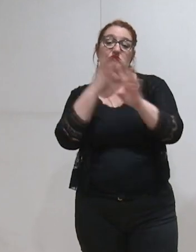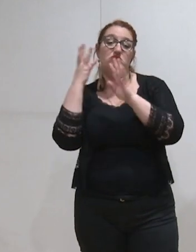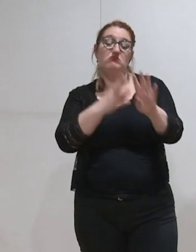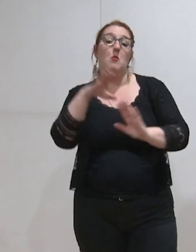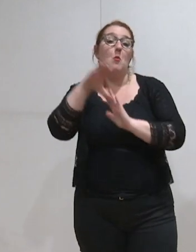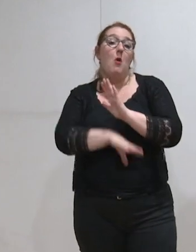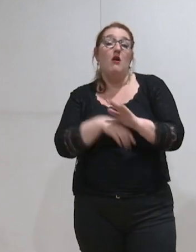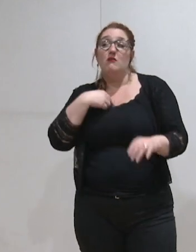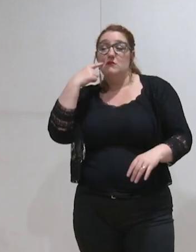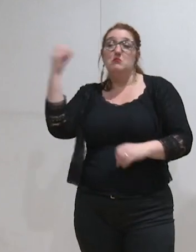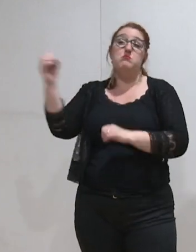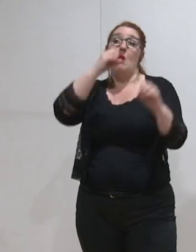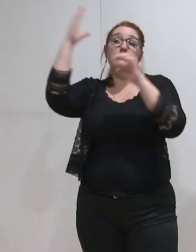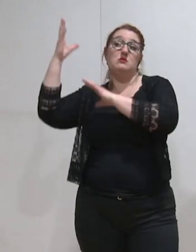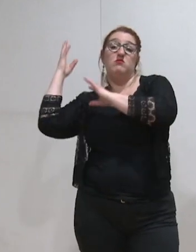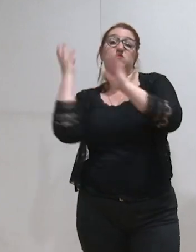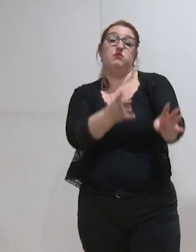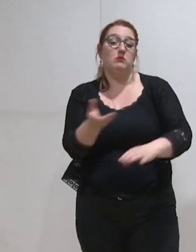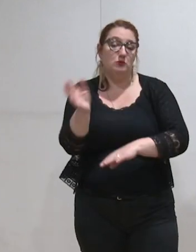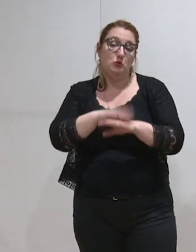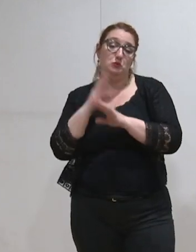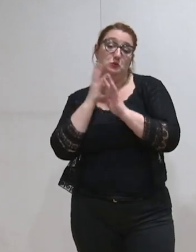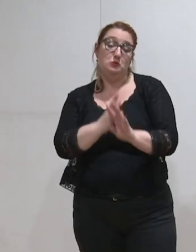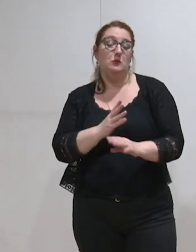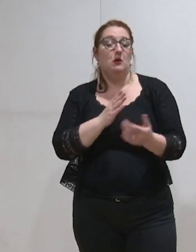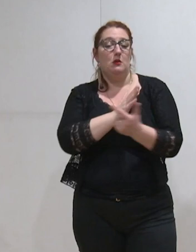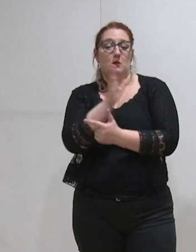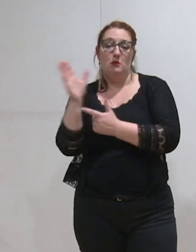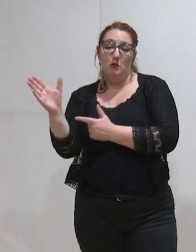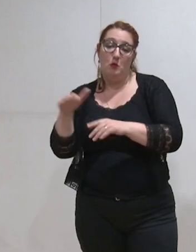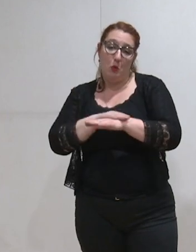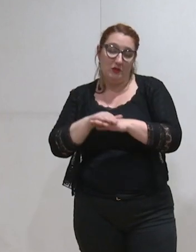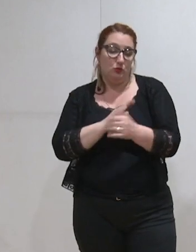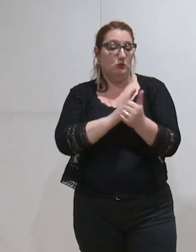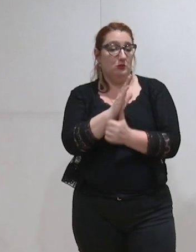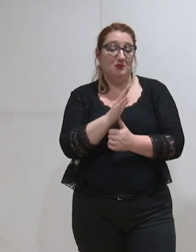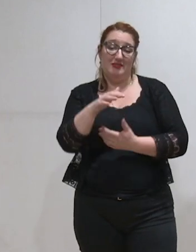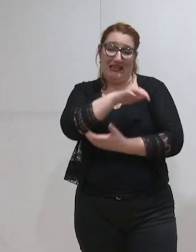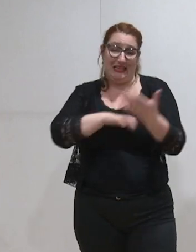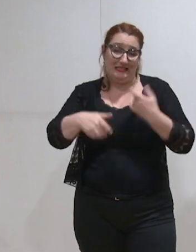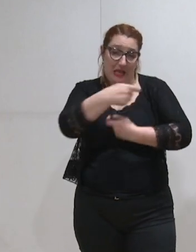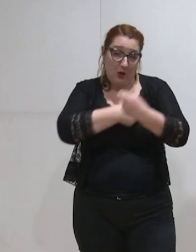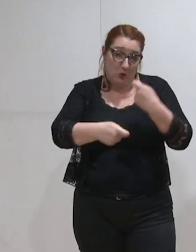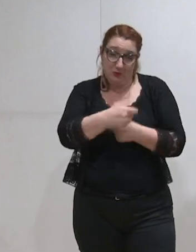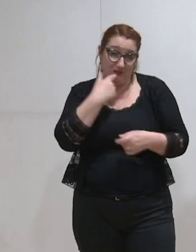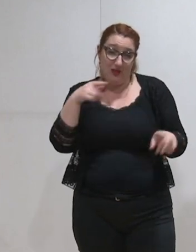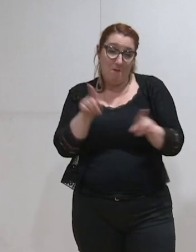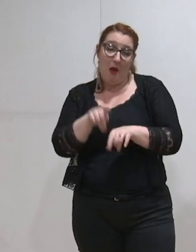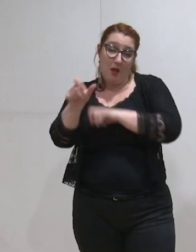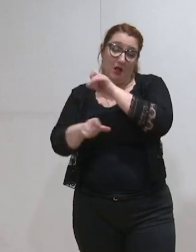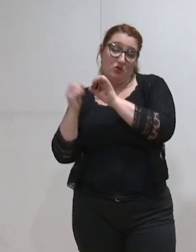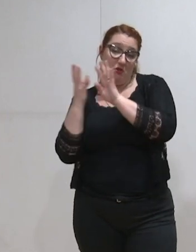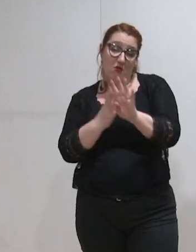pour deux raisons essentiellement l'une que vous connaissez tous qui est la crise économique il y a pas de raison que la foire de Grenoble échappe à la crise économique que nous vivons partout